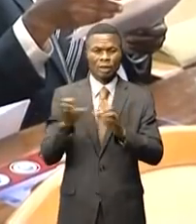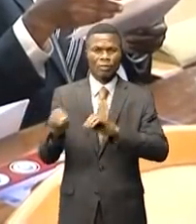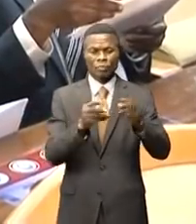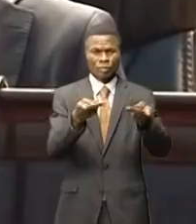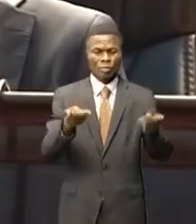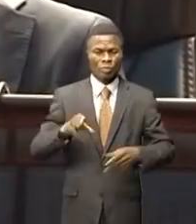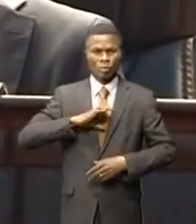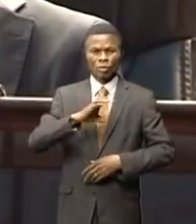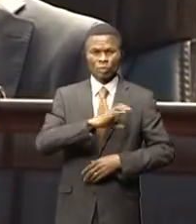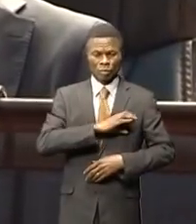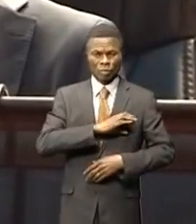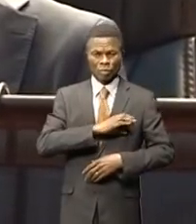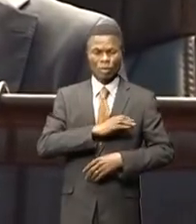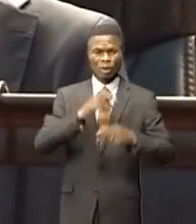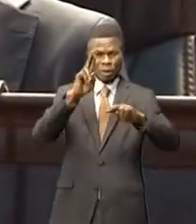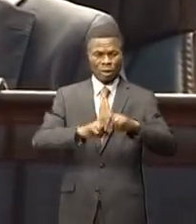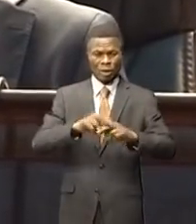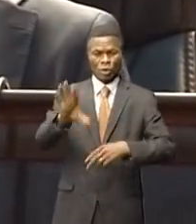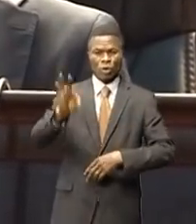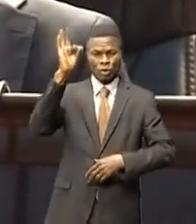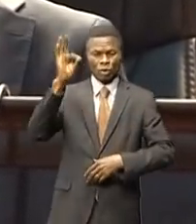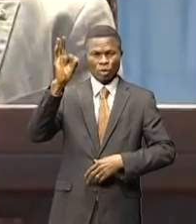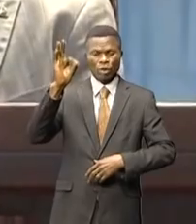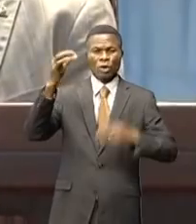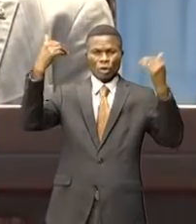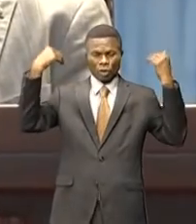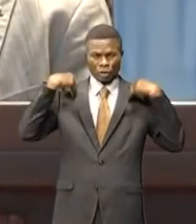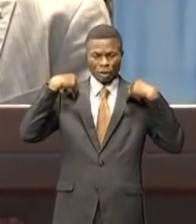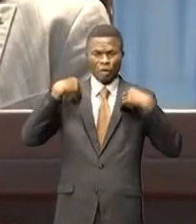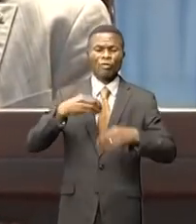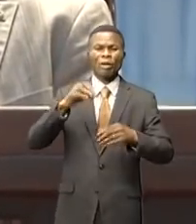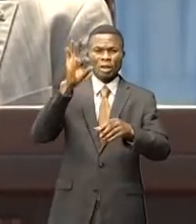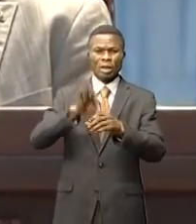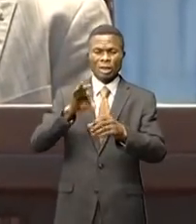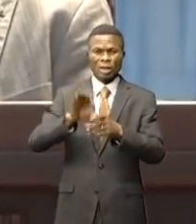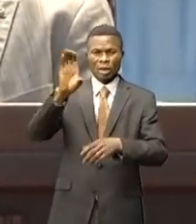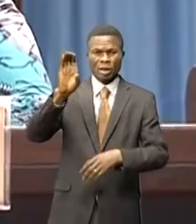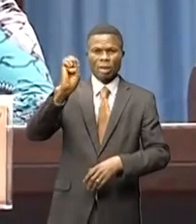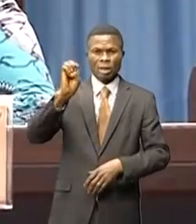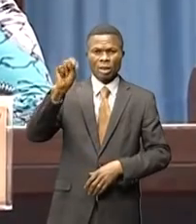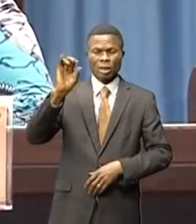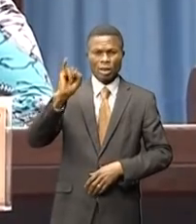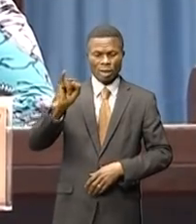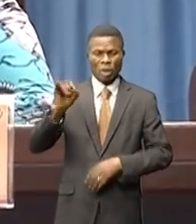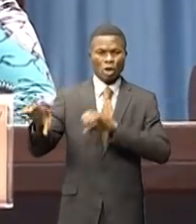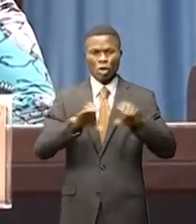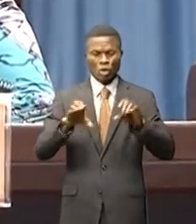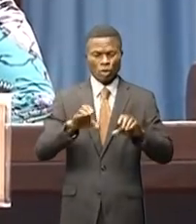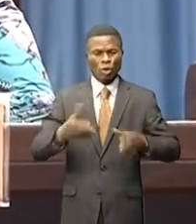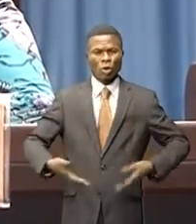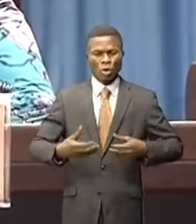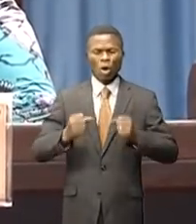de la commission devront statuer sur la désignation des membres de la commission électorale nationale indépendante s'est déroulée dans une ambiance